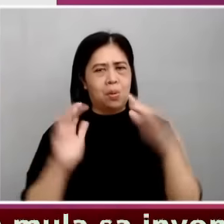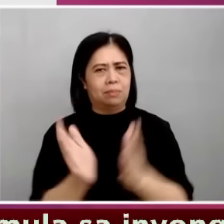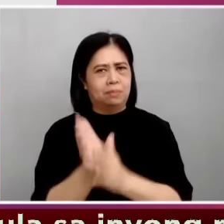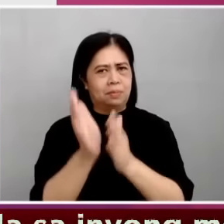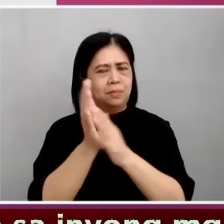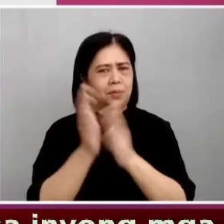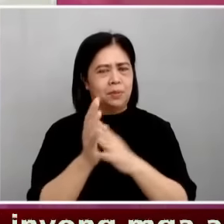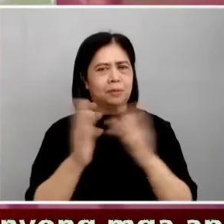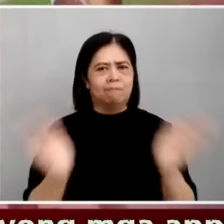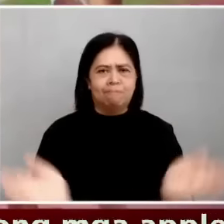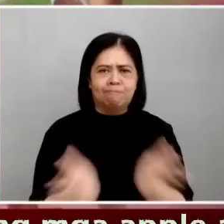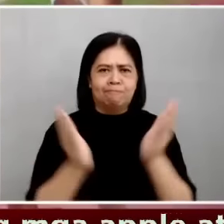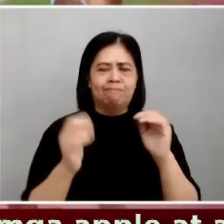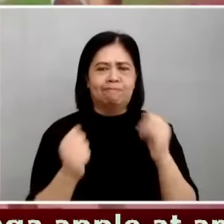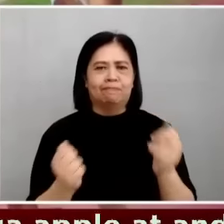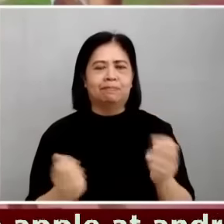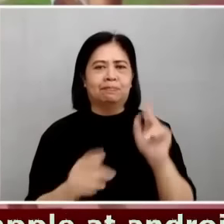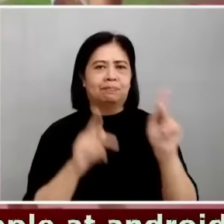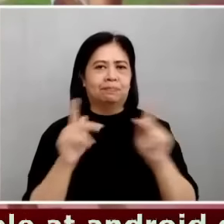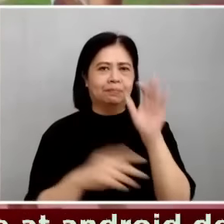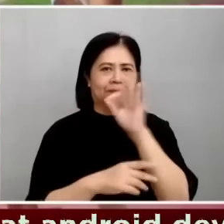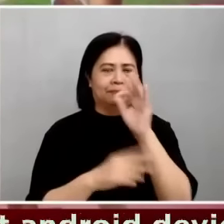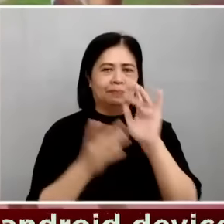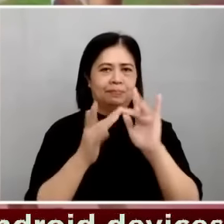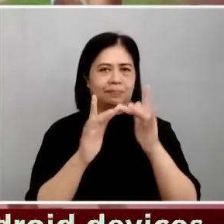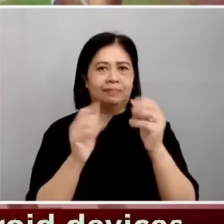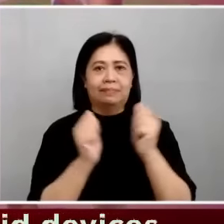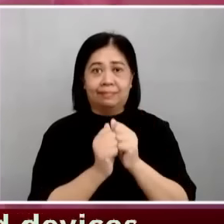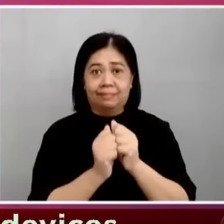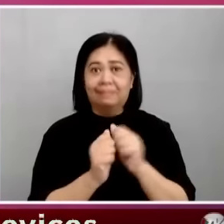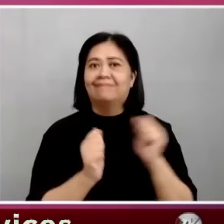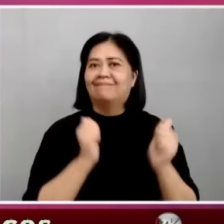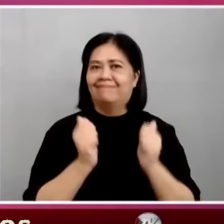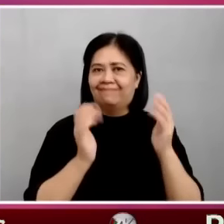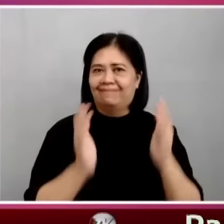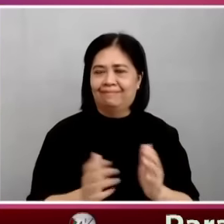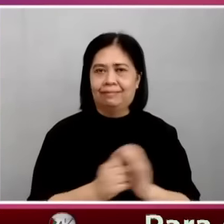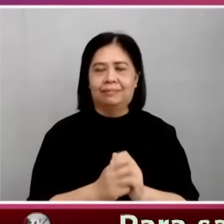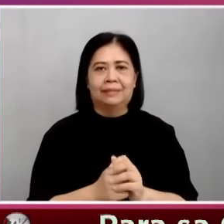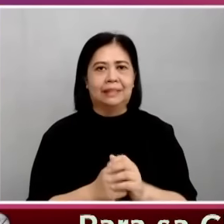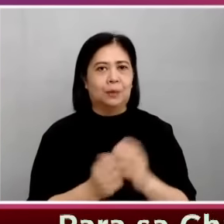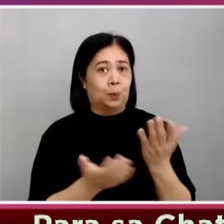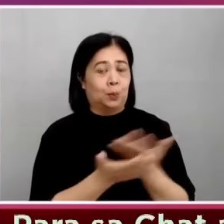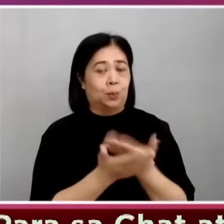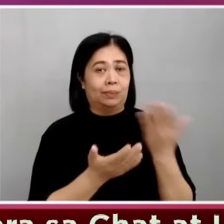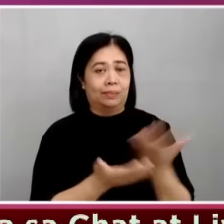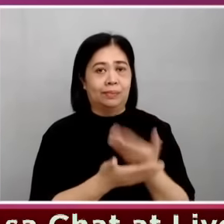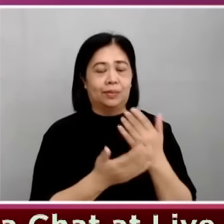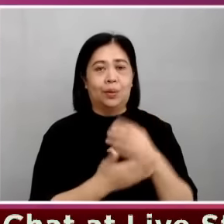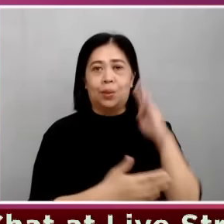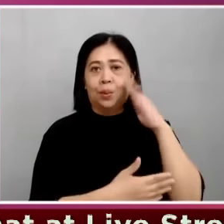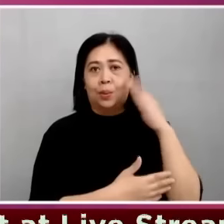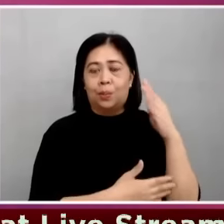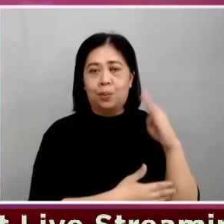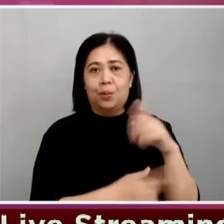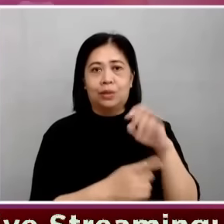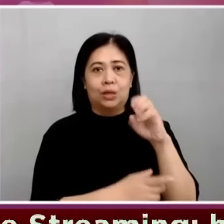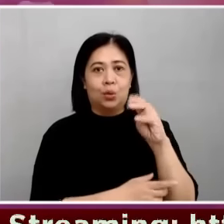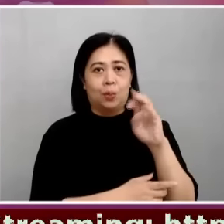of encouragement ng mga netizens kabilang na ang mga celebrities. Pinaka-latest ang bronze medal ni Yumir